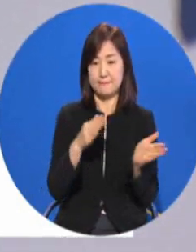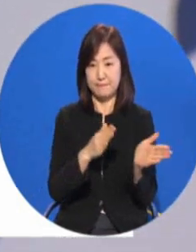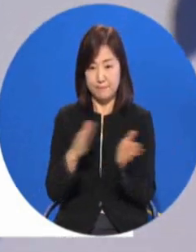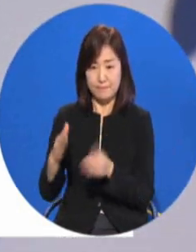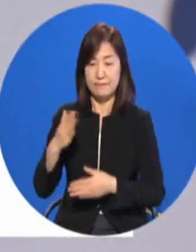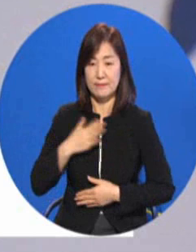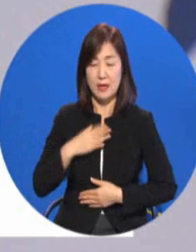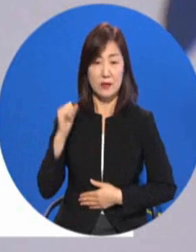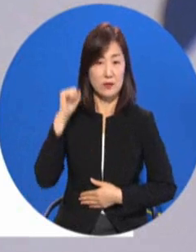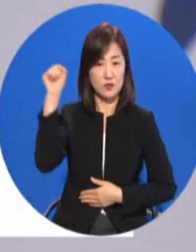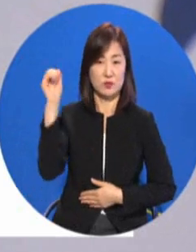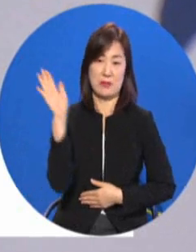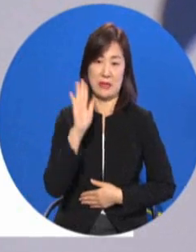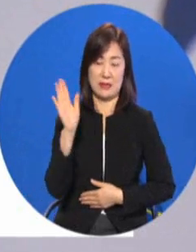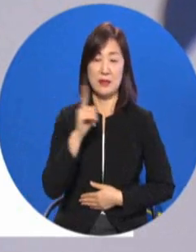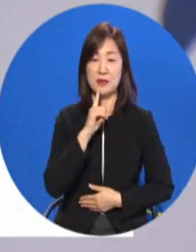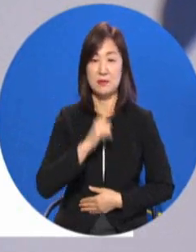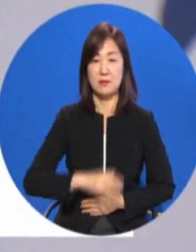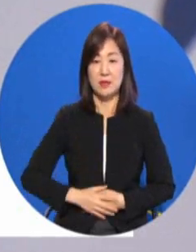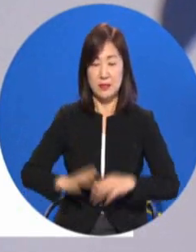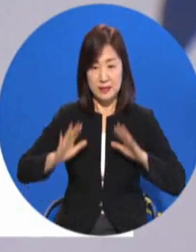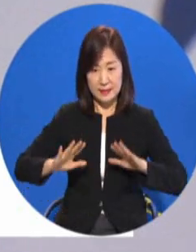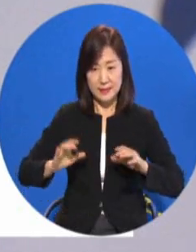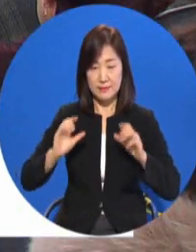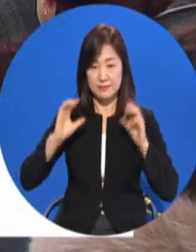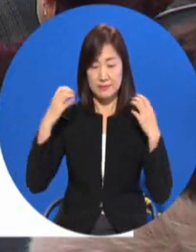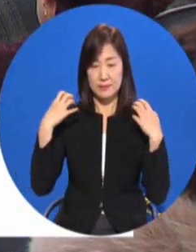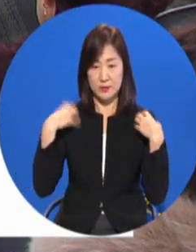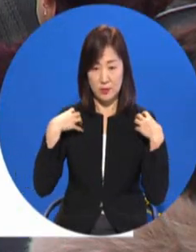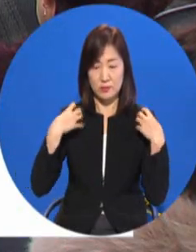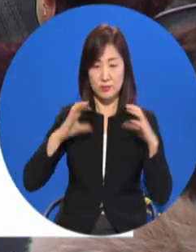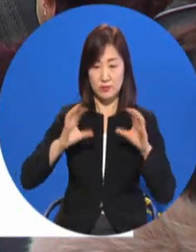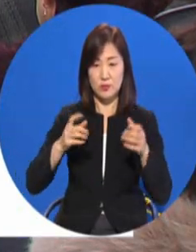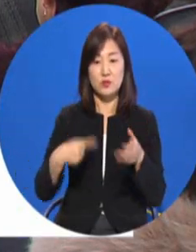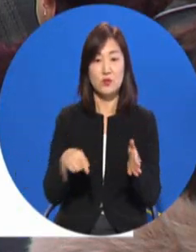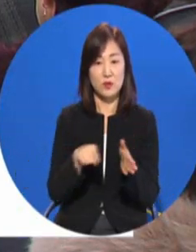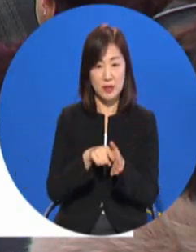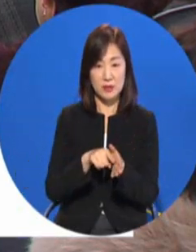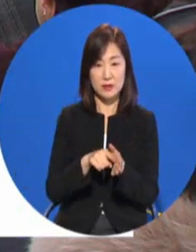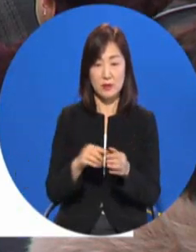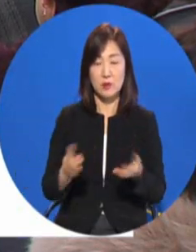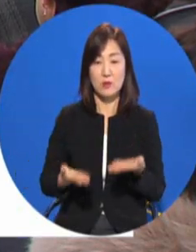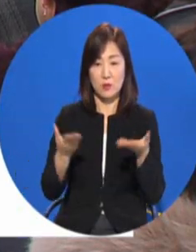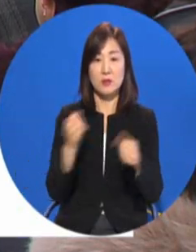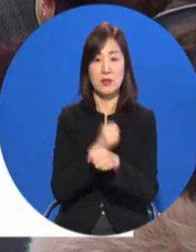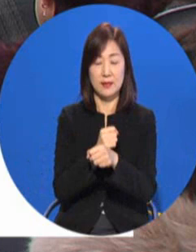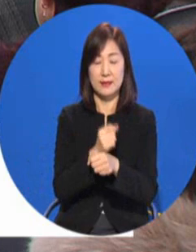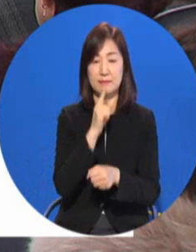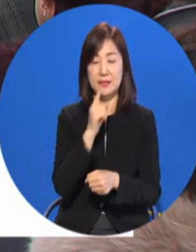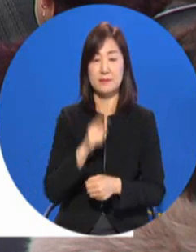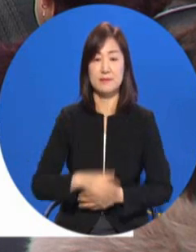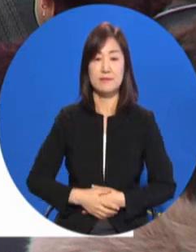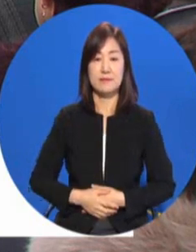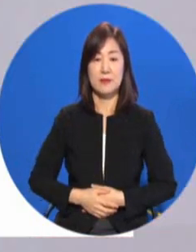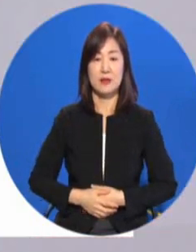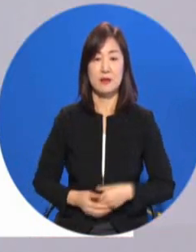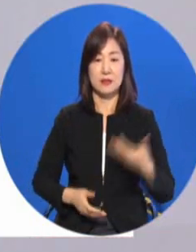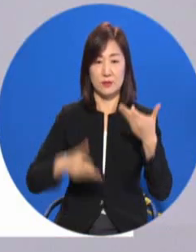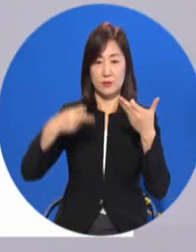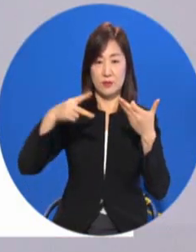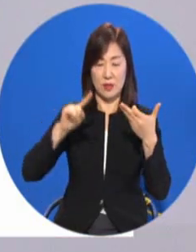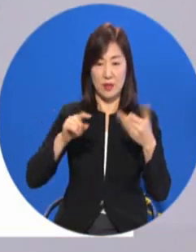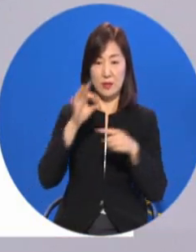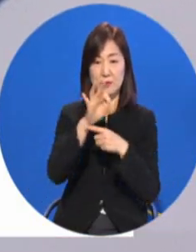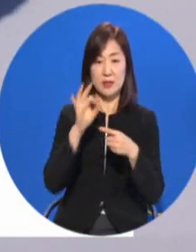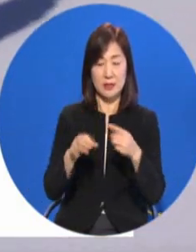현 정부에서 국민들을 위해 봉사하는 데 자신의 시간을 쓰겠다 고 강조했습니다 19대 국회에 비례대표로